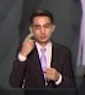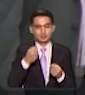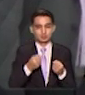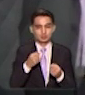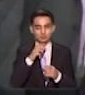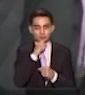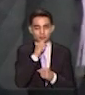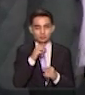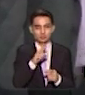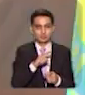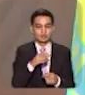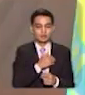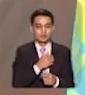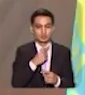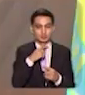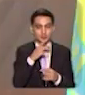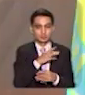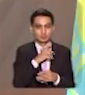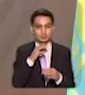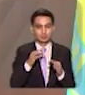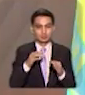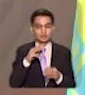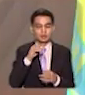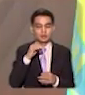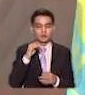отырғанын жасырып қалмақ болды деп шешті.